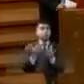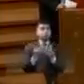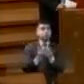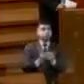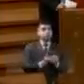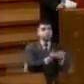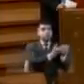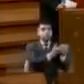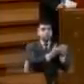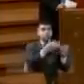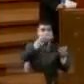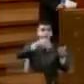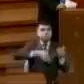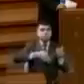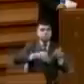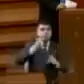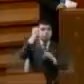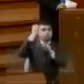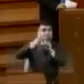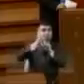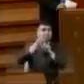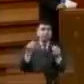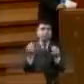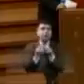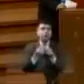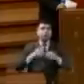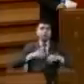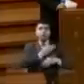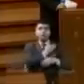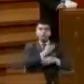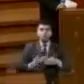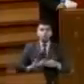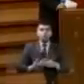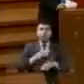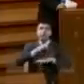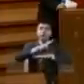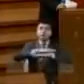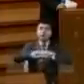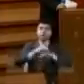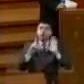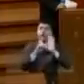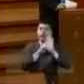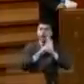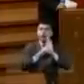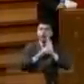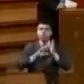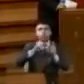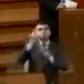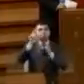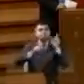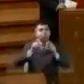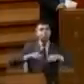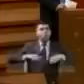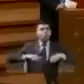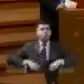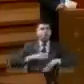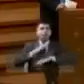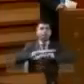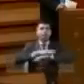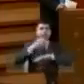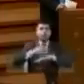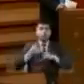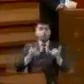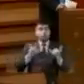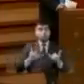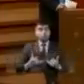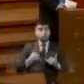هذه حكومة ديال العمل وفق الدستور، سيادة القانون، احترام المؤسسات. اليوم جيت وقلت